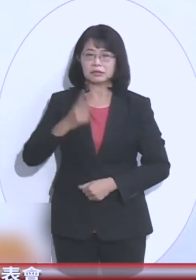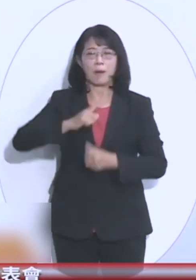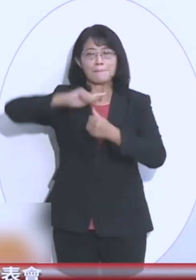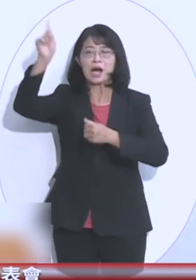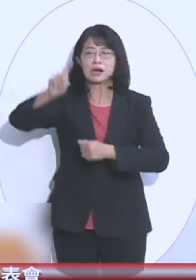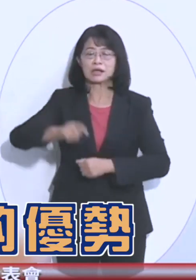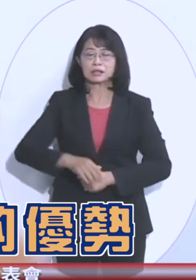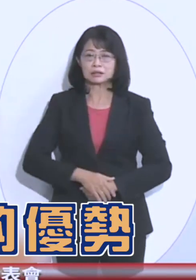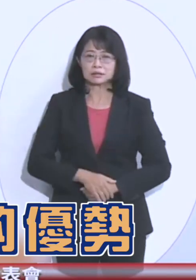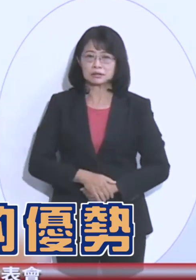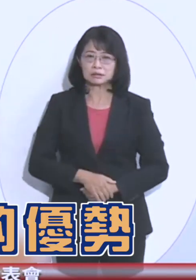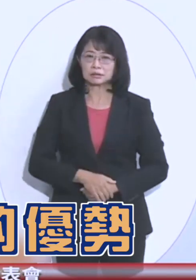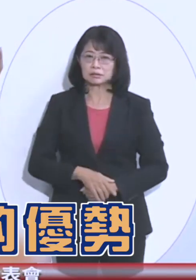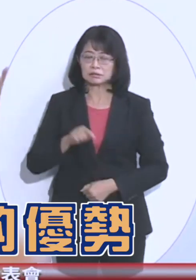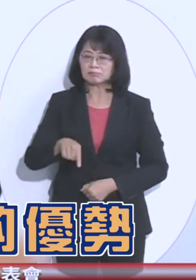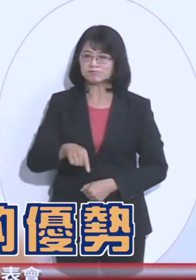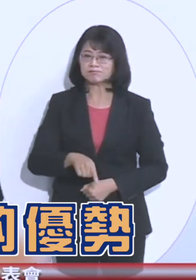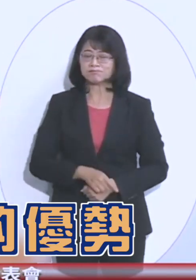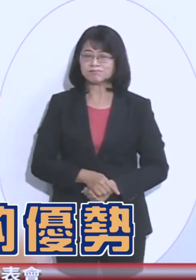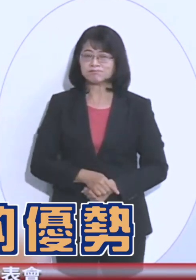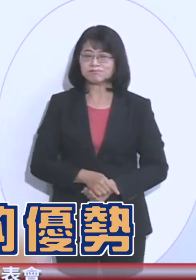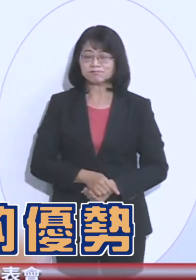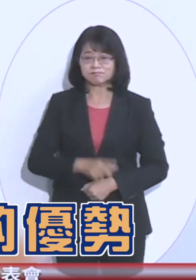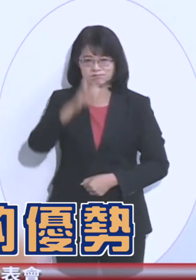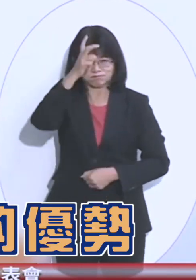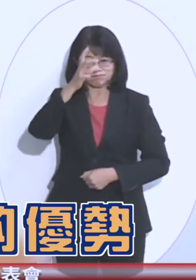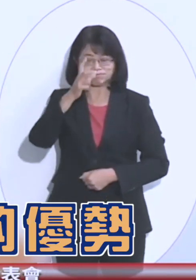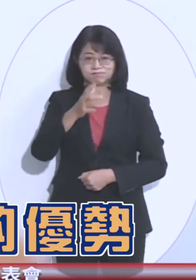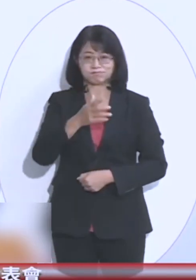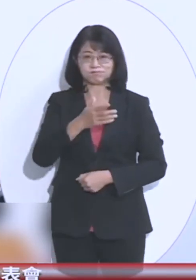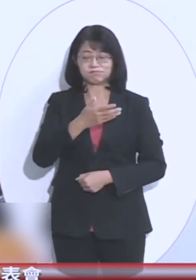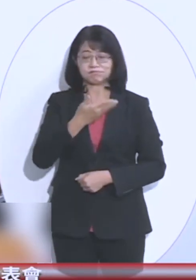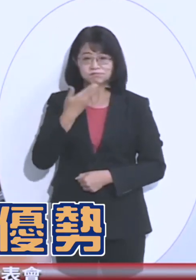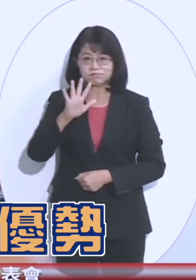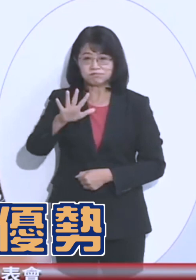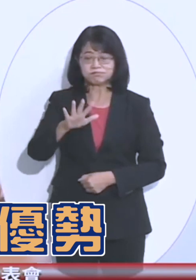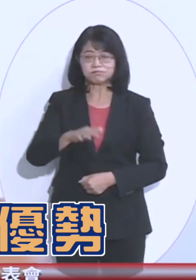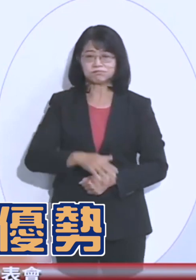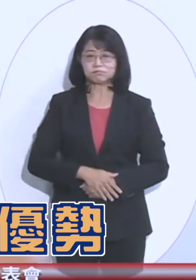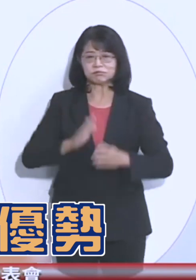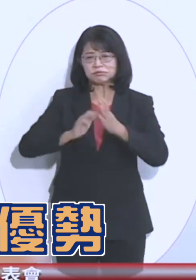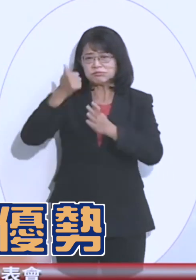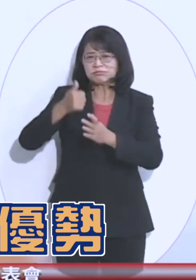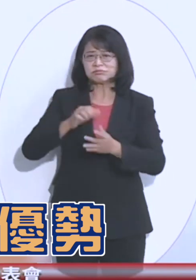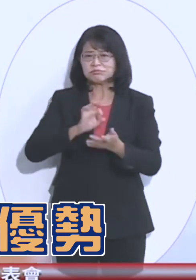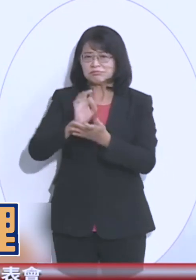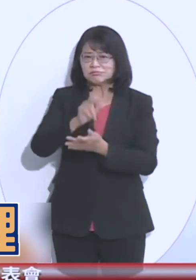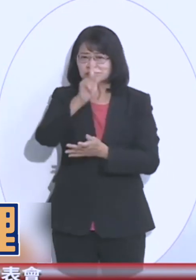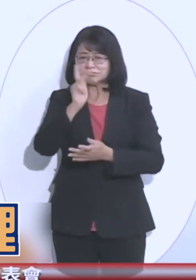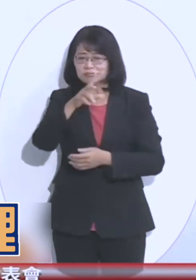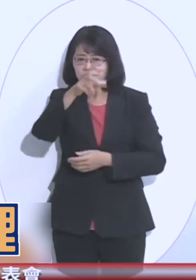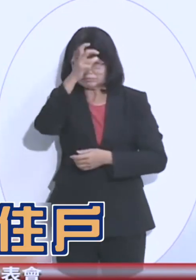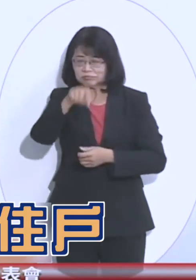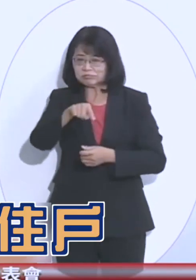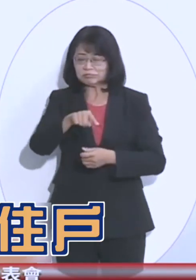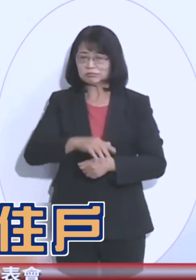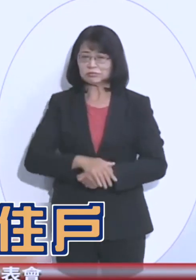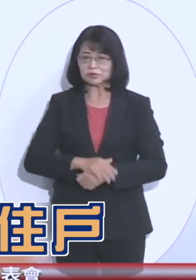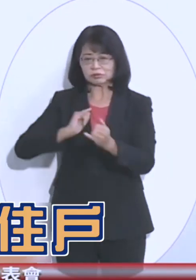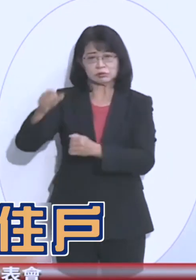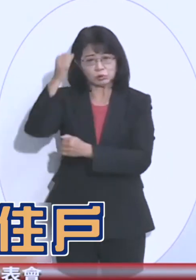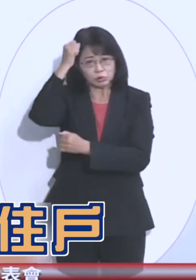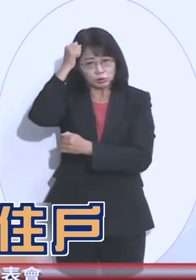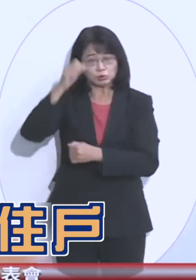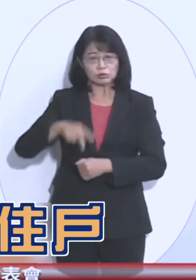告。所以你用着你的警方的优势，一个市长哪会当用警方的优势去排除伫只带两